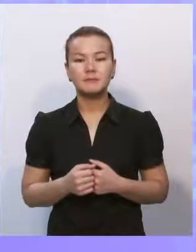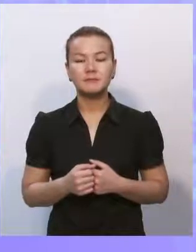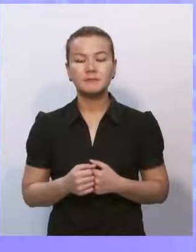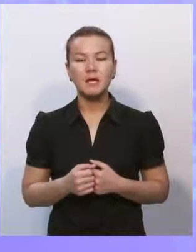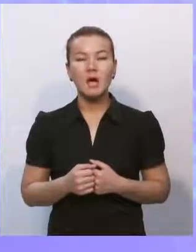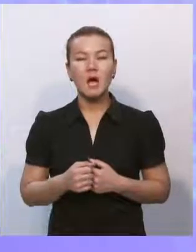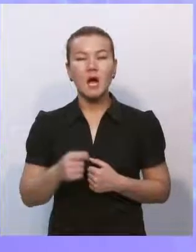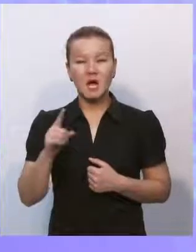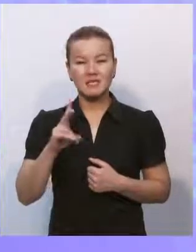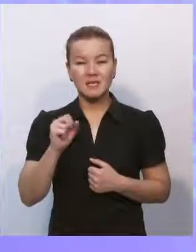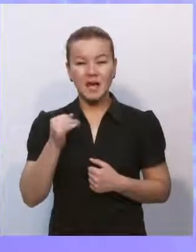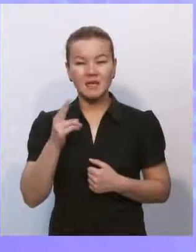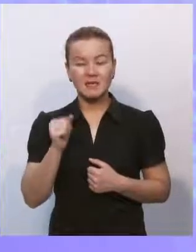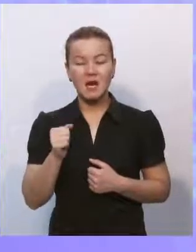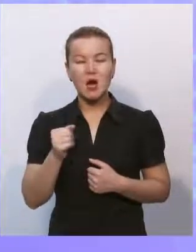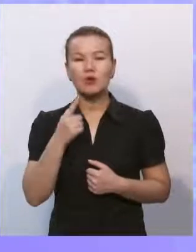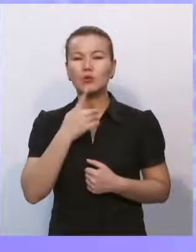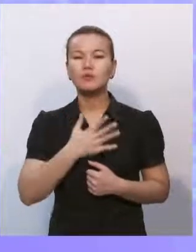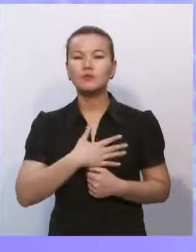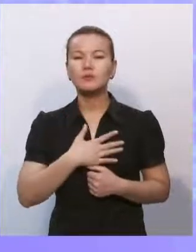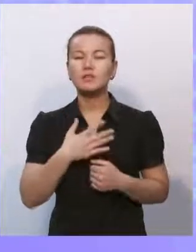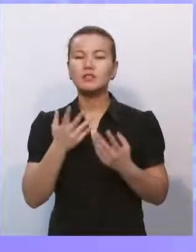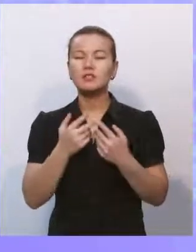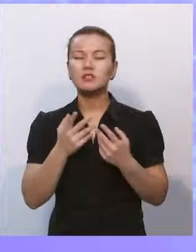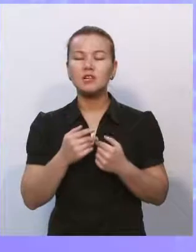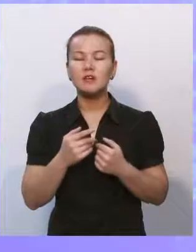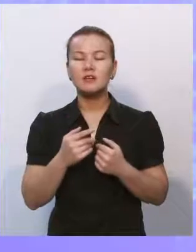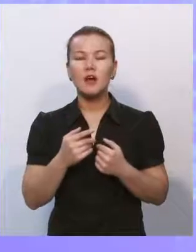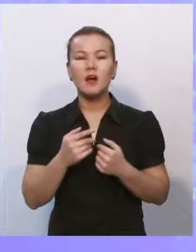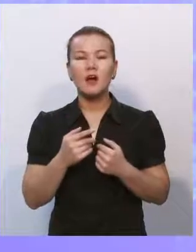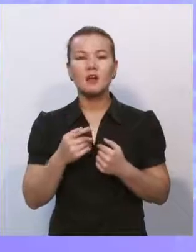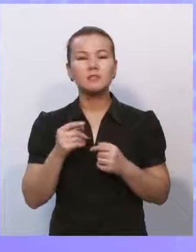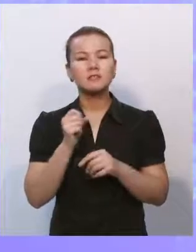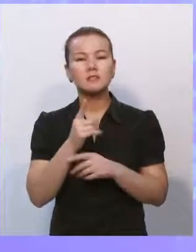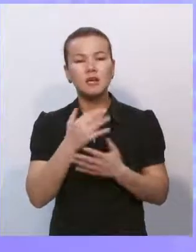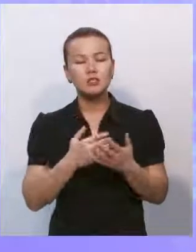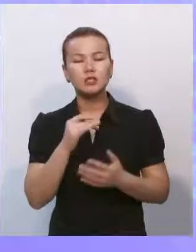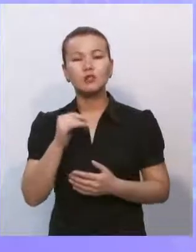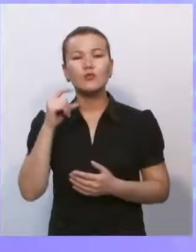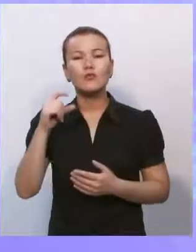знайка любит решать задачки и буквенные выражения